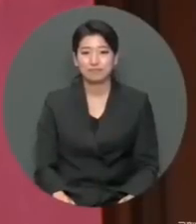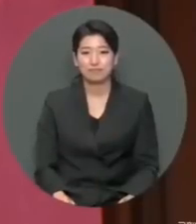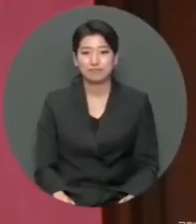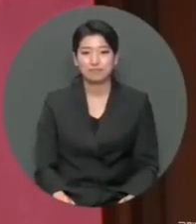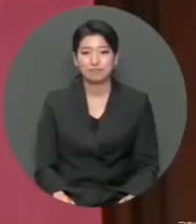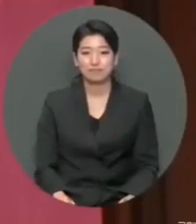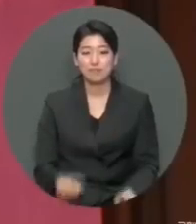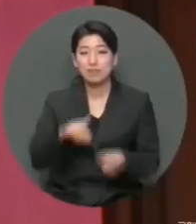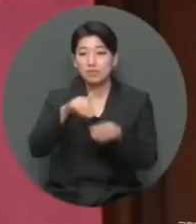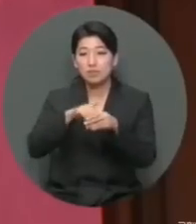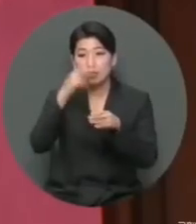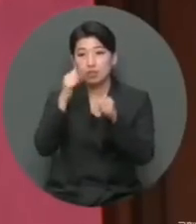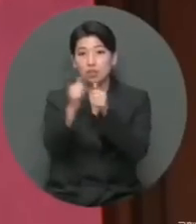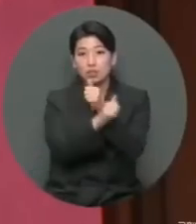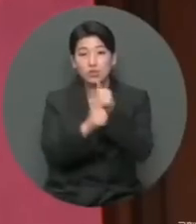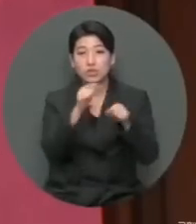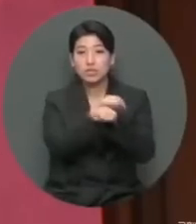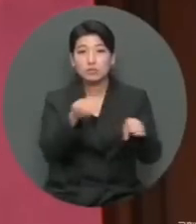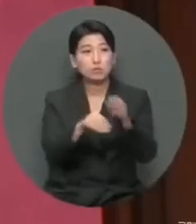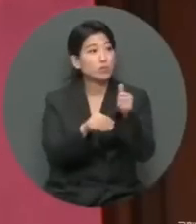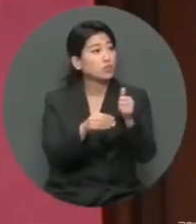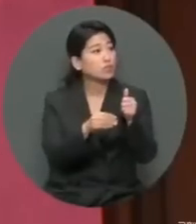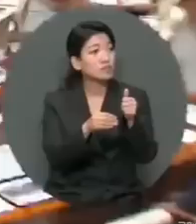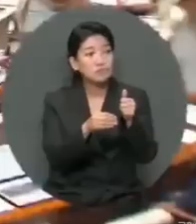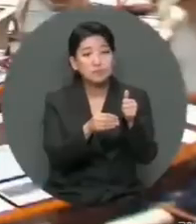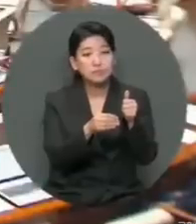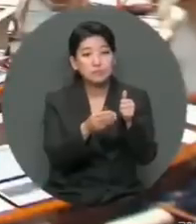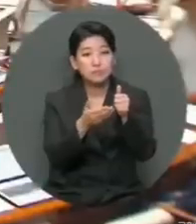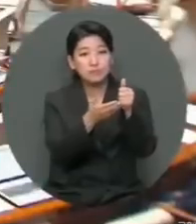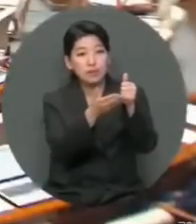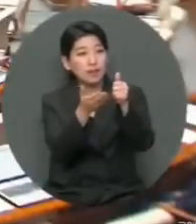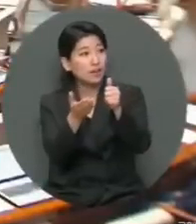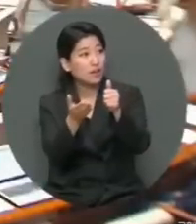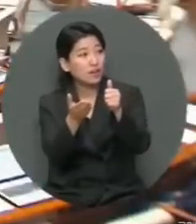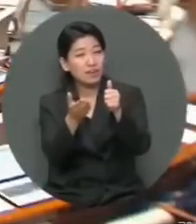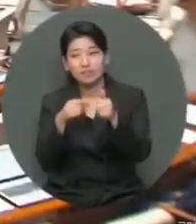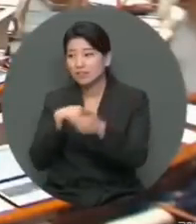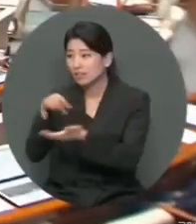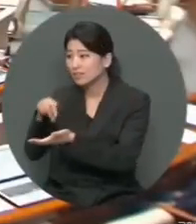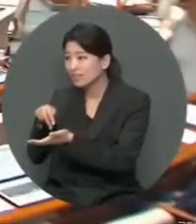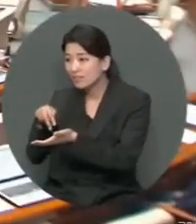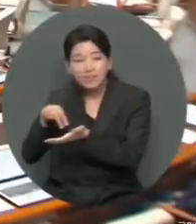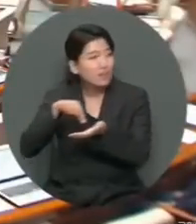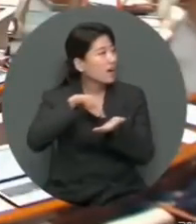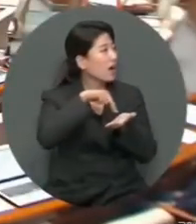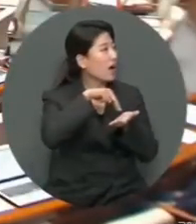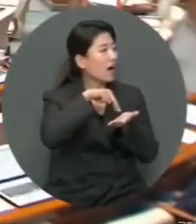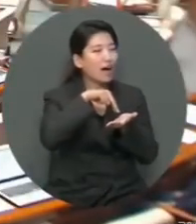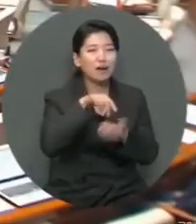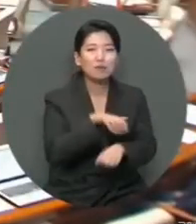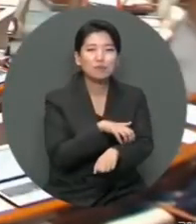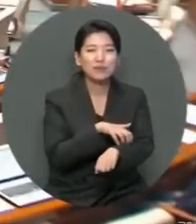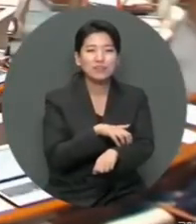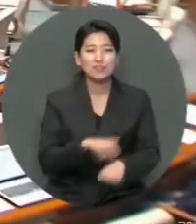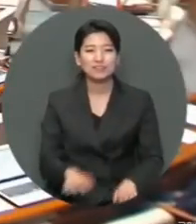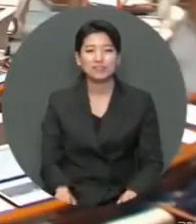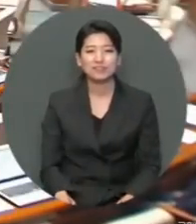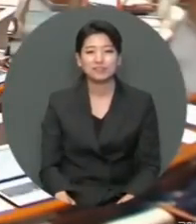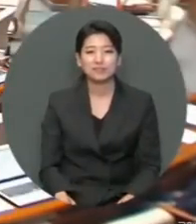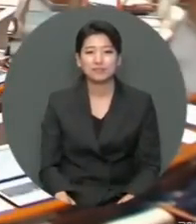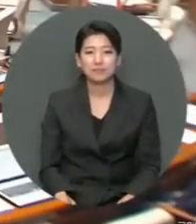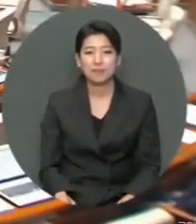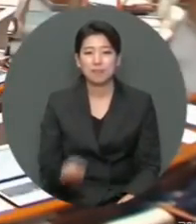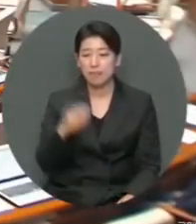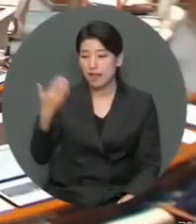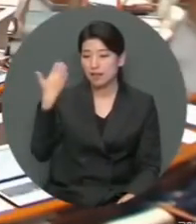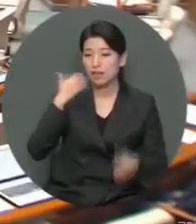선관위 사무총장님 와 계세요? 네. 아, 이렇게 돌아보기가 참 불편한 자세네요. 아까 원희룡 장관님